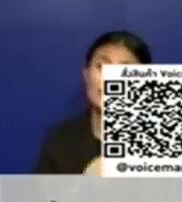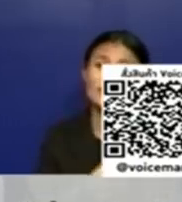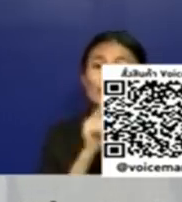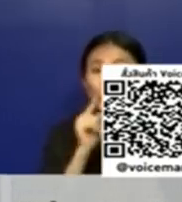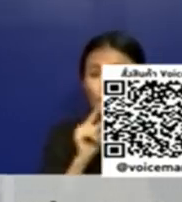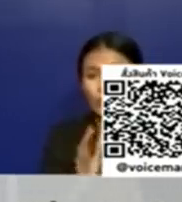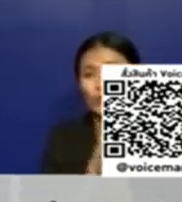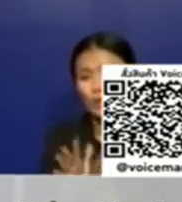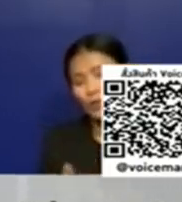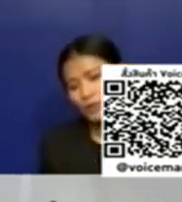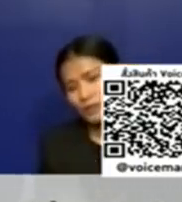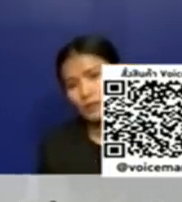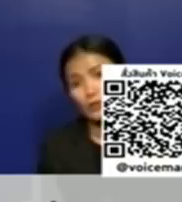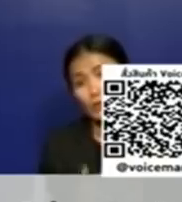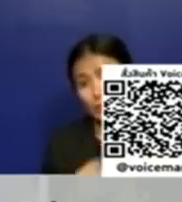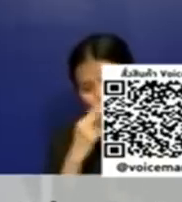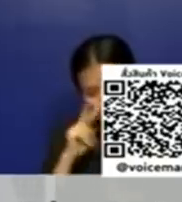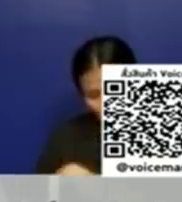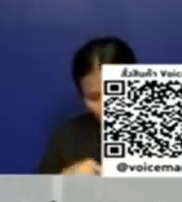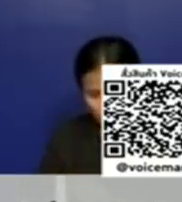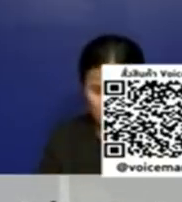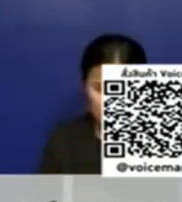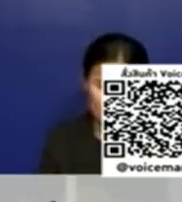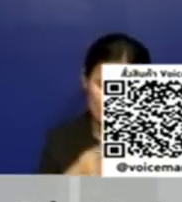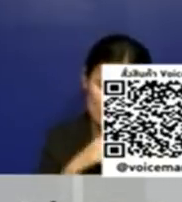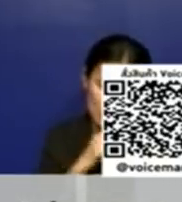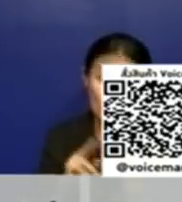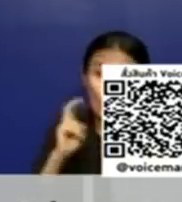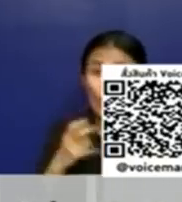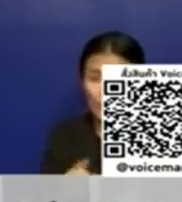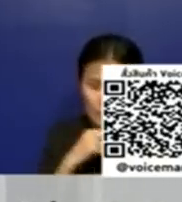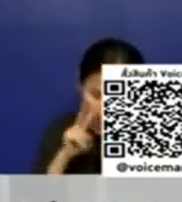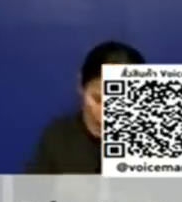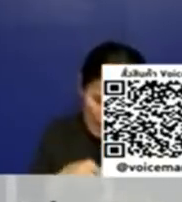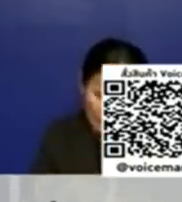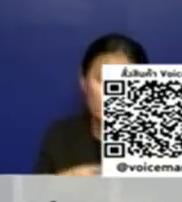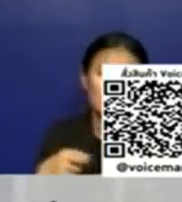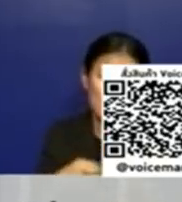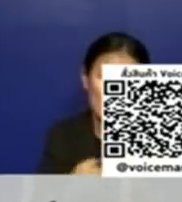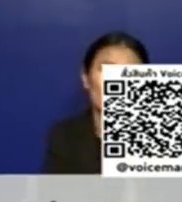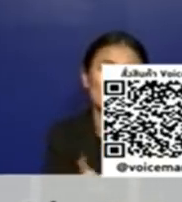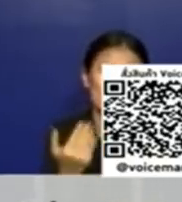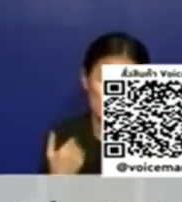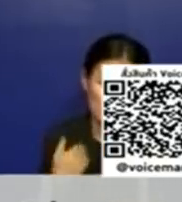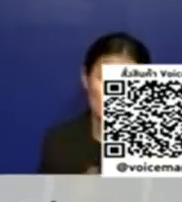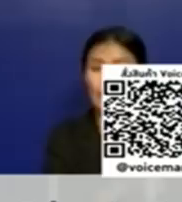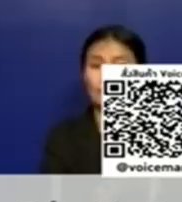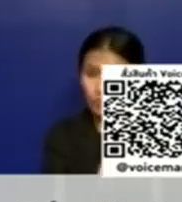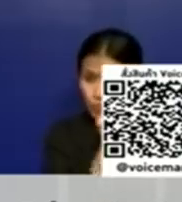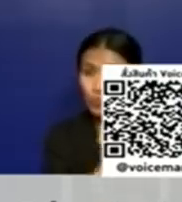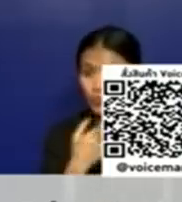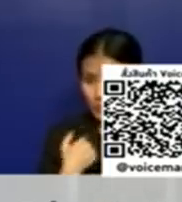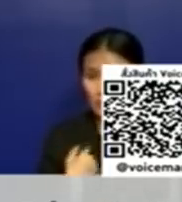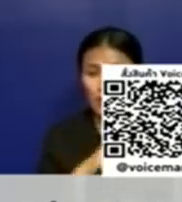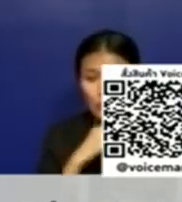นี่ยพลเอกประยุทธ์และก้าวรัฐมนตรียังไม่ได้ตอบข้อสงสัยคาใจประชาชนจำนวนมากในประเด็นการเอื้อประโยชน์และทุจริตคอร์รัปชันพรร